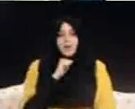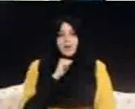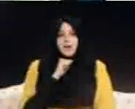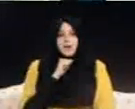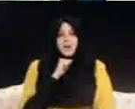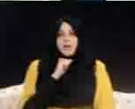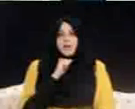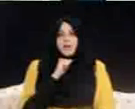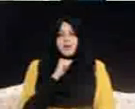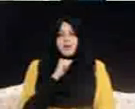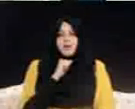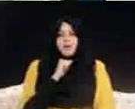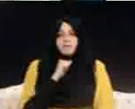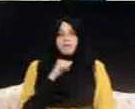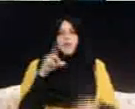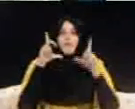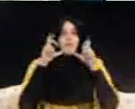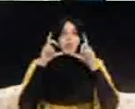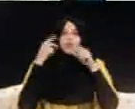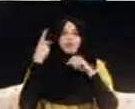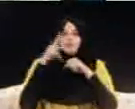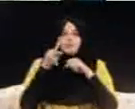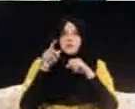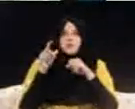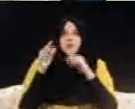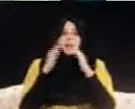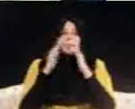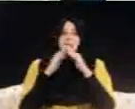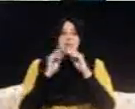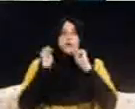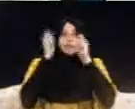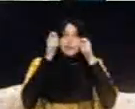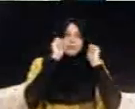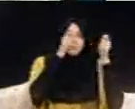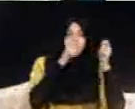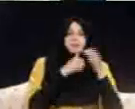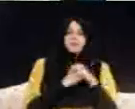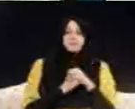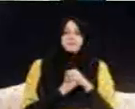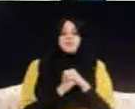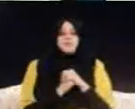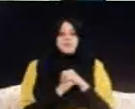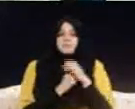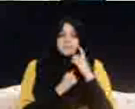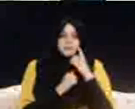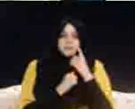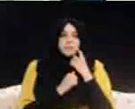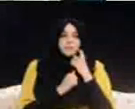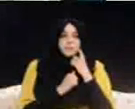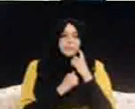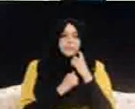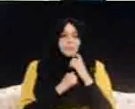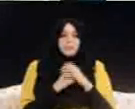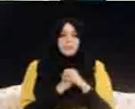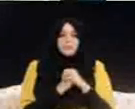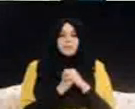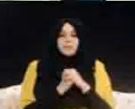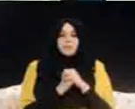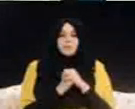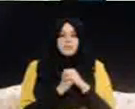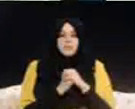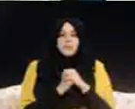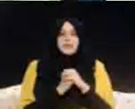على الكونتر في الحي في البيت مع الصور، ومع المرأة يعني خرجت يعني في